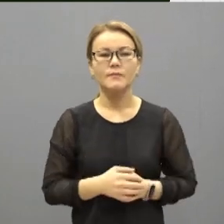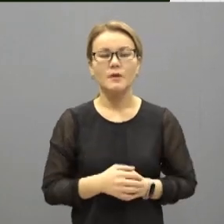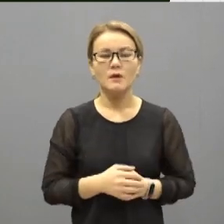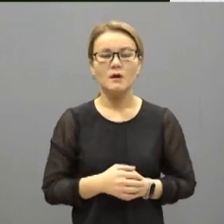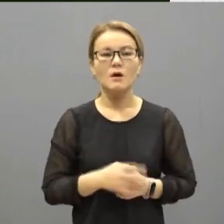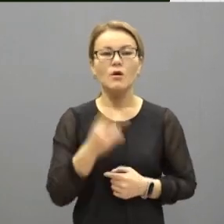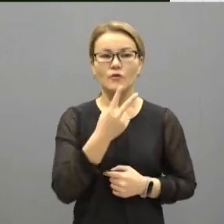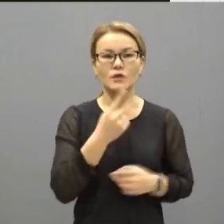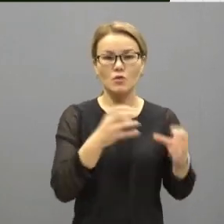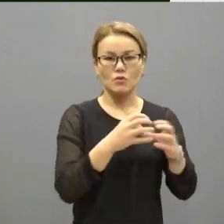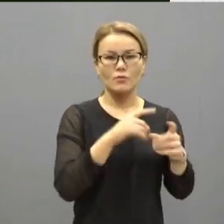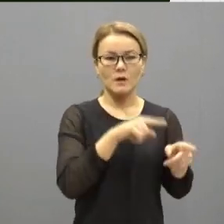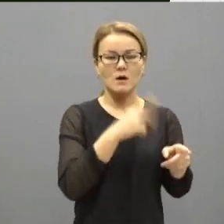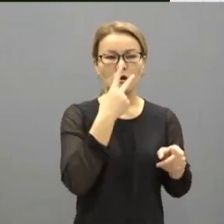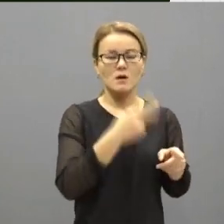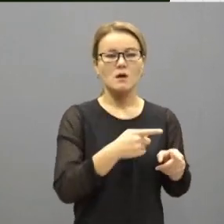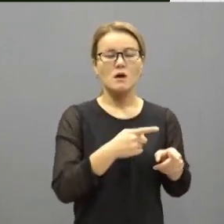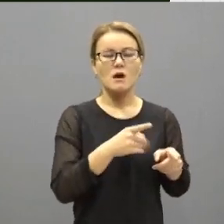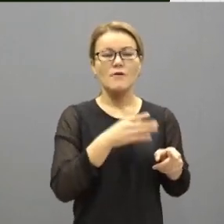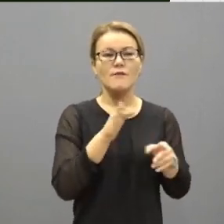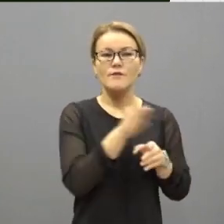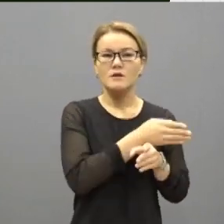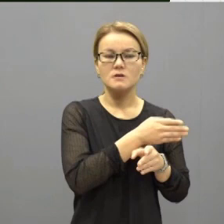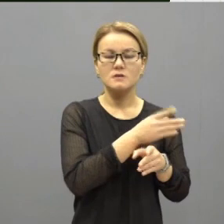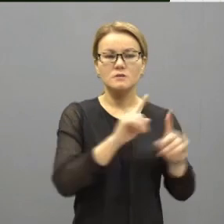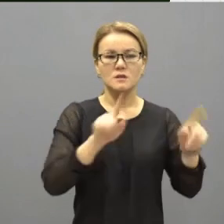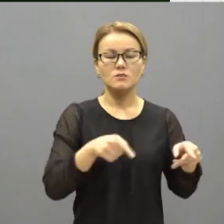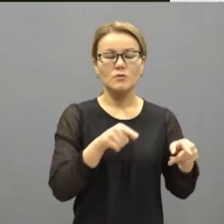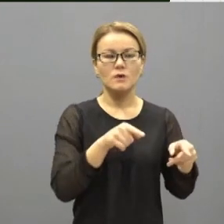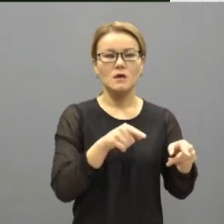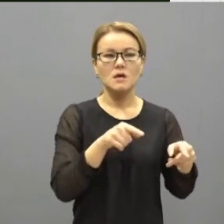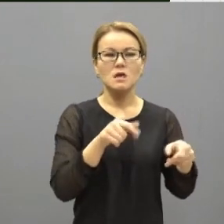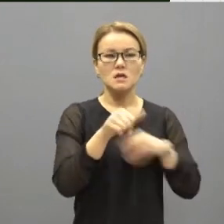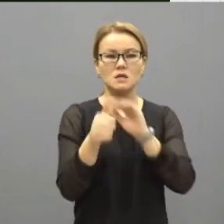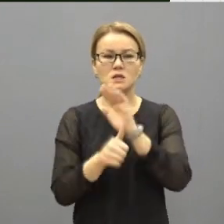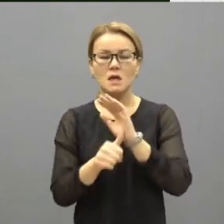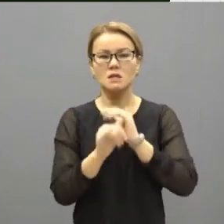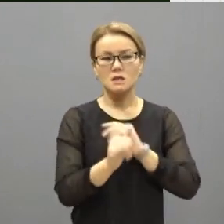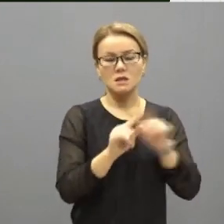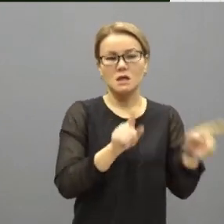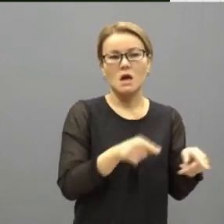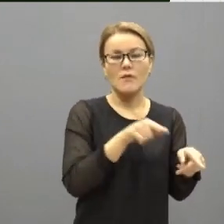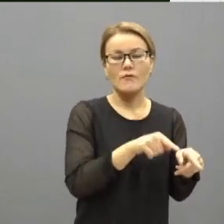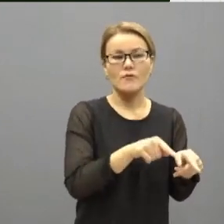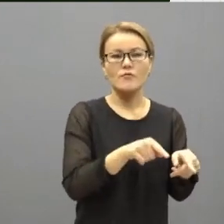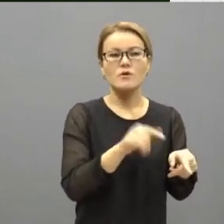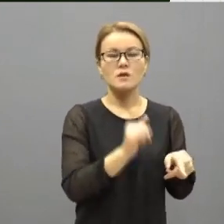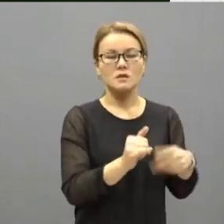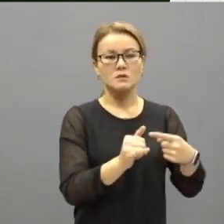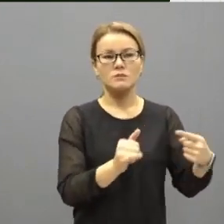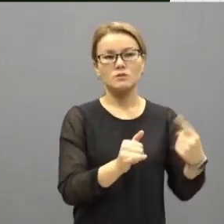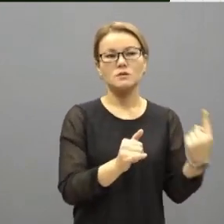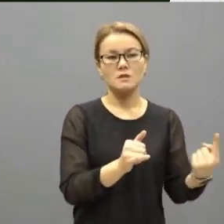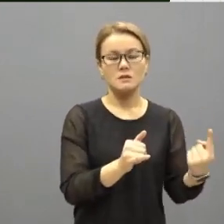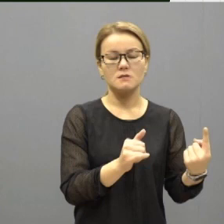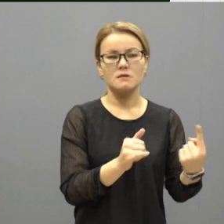У второй группы мы вынесем за скобку минус 16y. И получим второй множитель, также